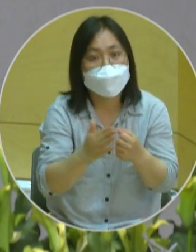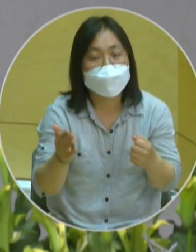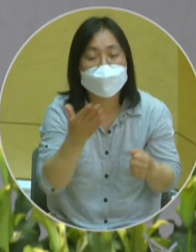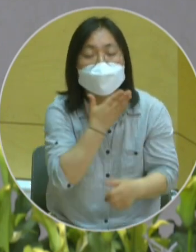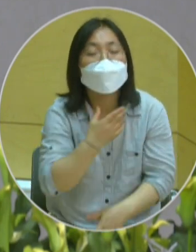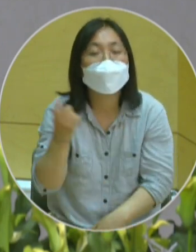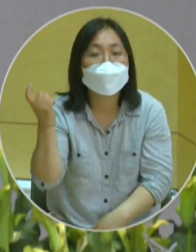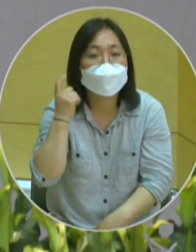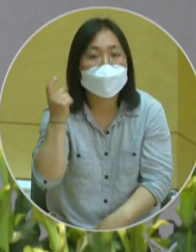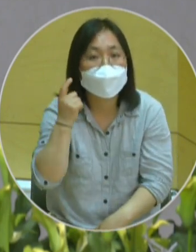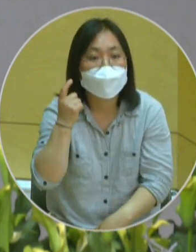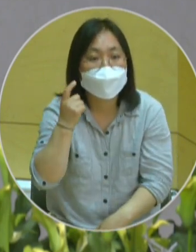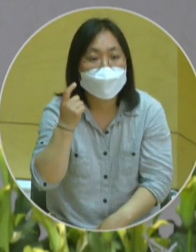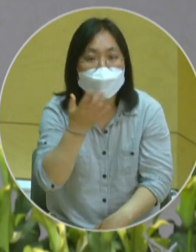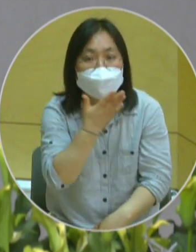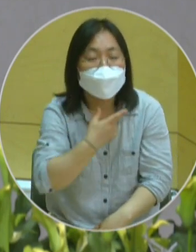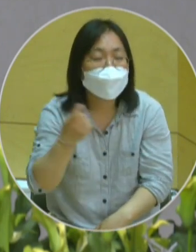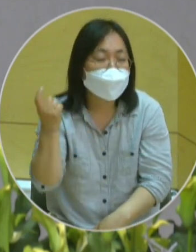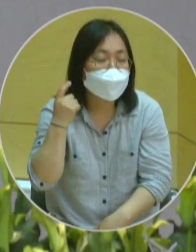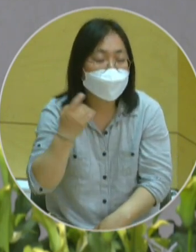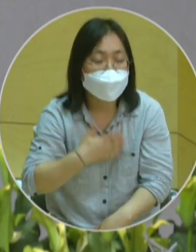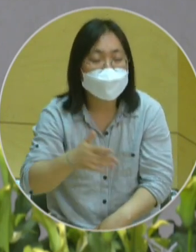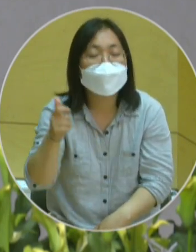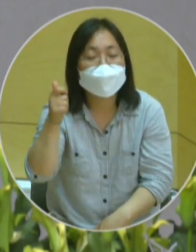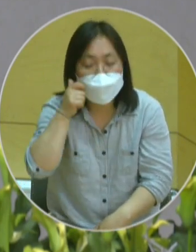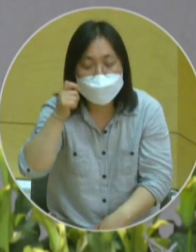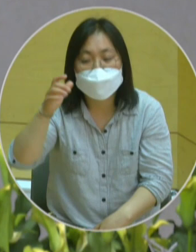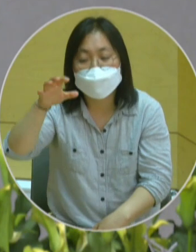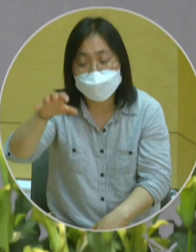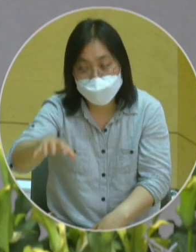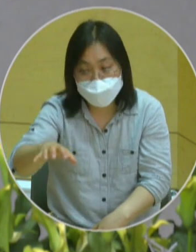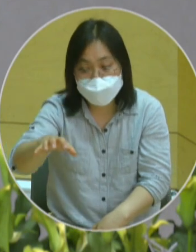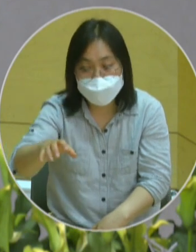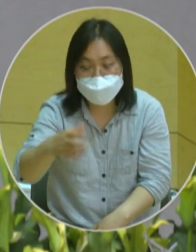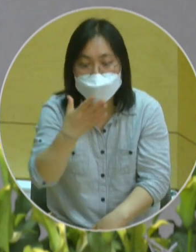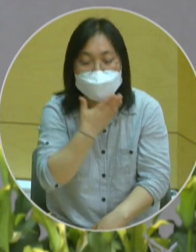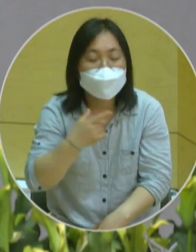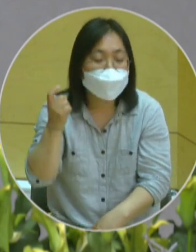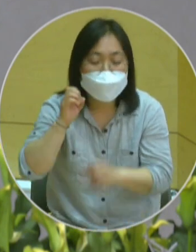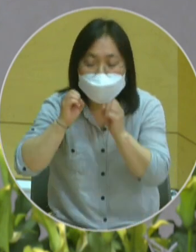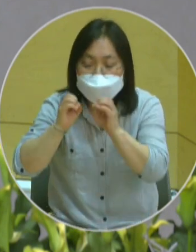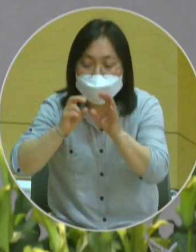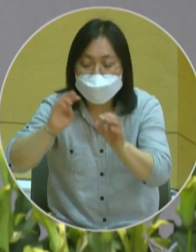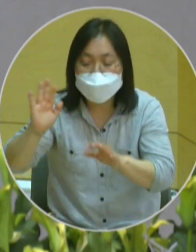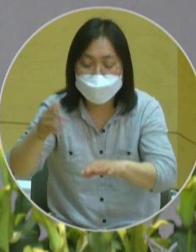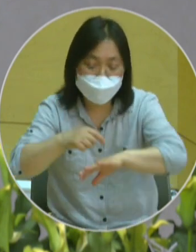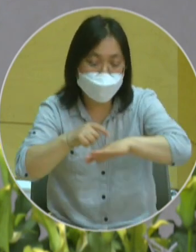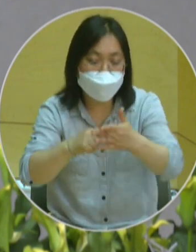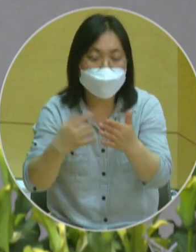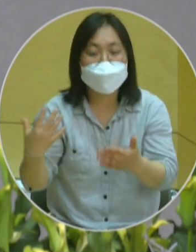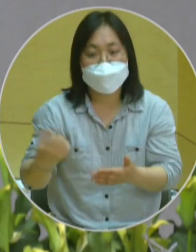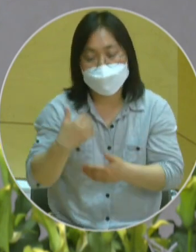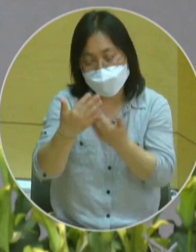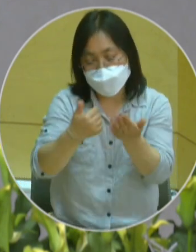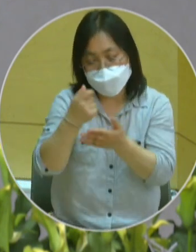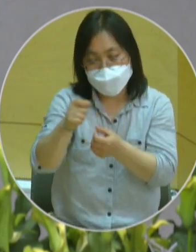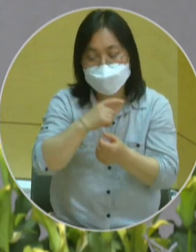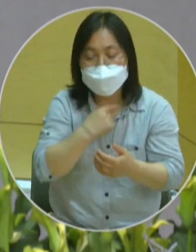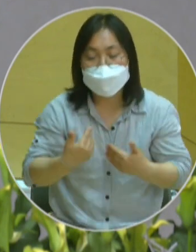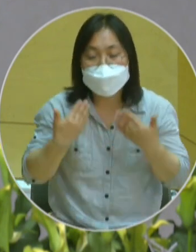복음이 무지한 사람 복음이 전혀 들어가지 않는 곳에 이 복음을 증거해야 되겠다는 마음을 가지고 그는 하나님 앞에